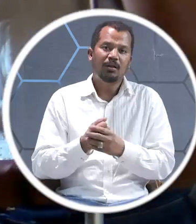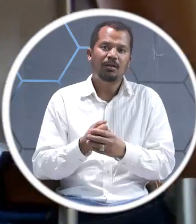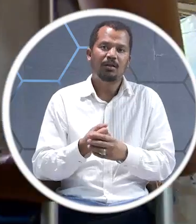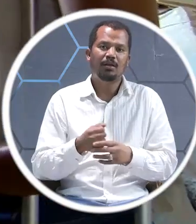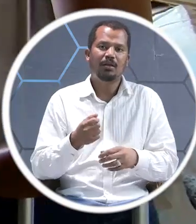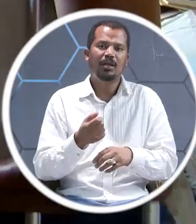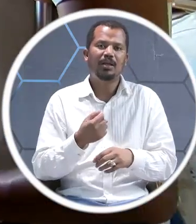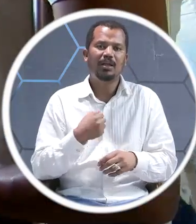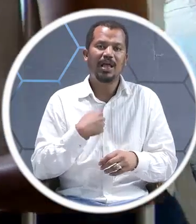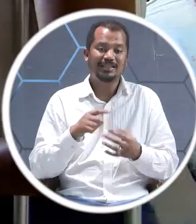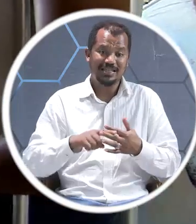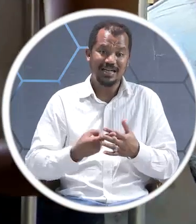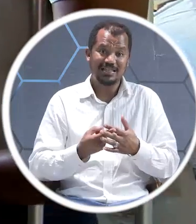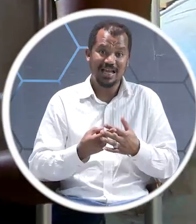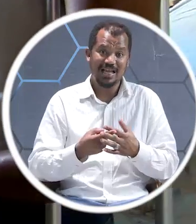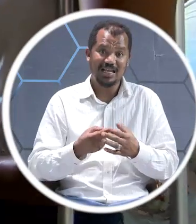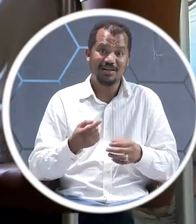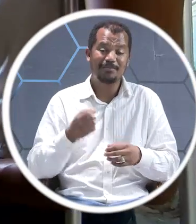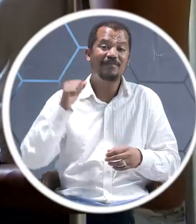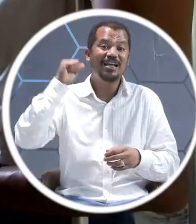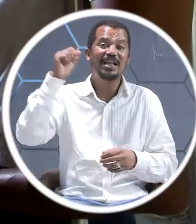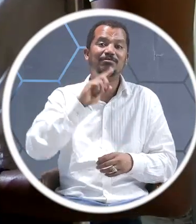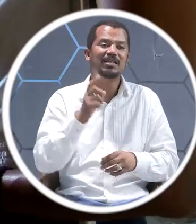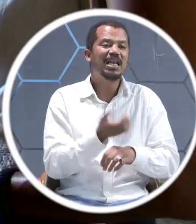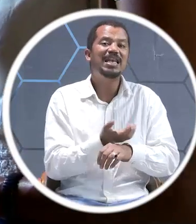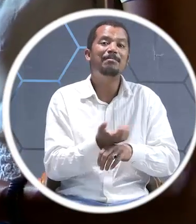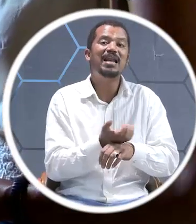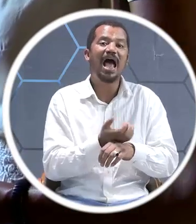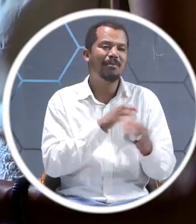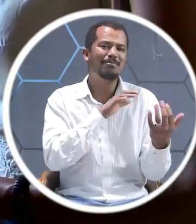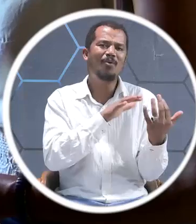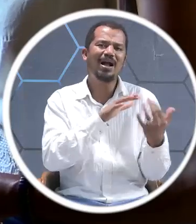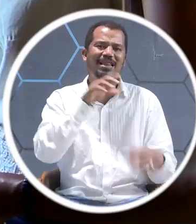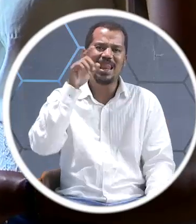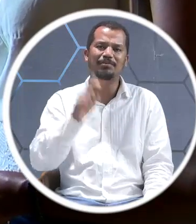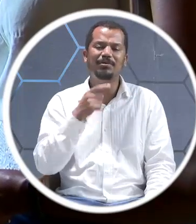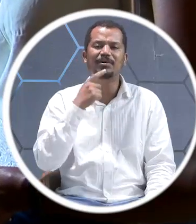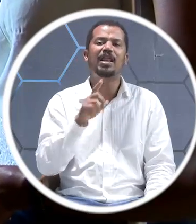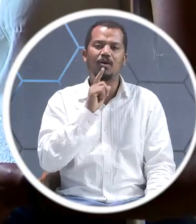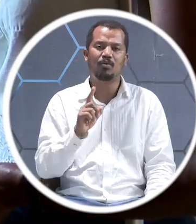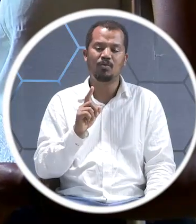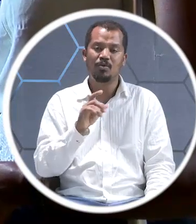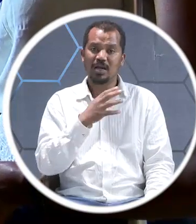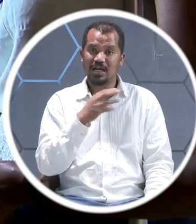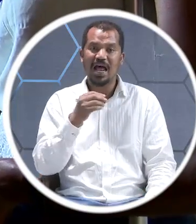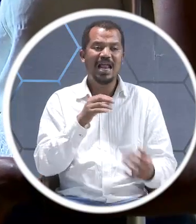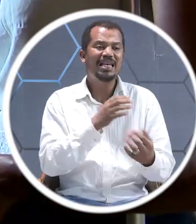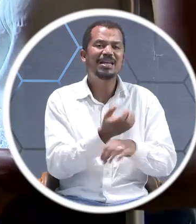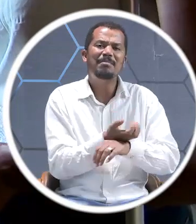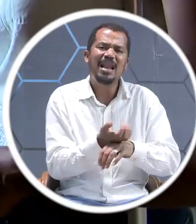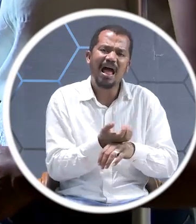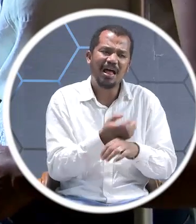لمنام مواجات نهال نو سنن نسام مجمره مفکراتن لمنام مواجات بلند نیتن سانو ناگن